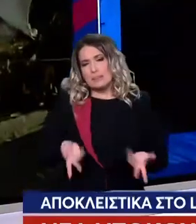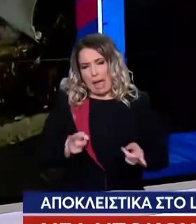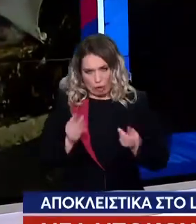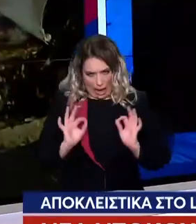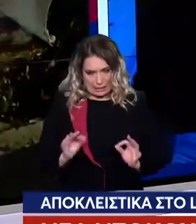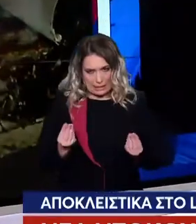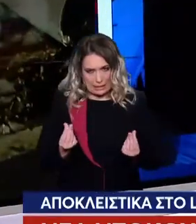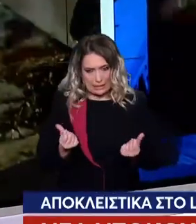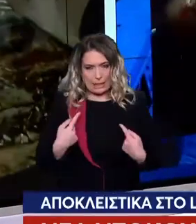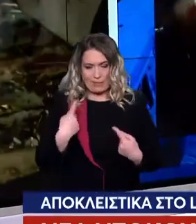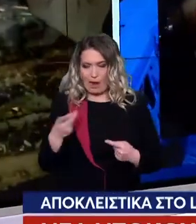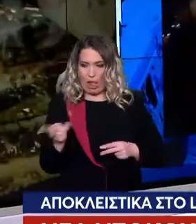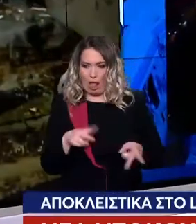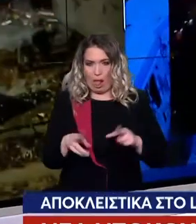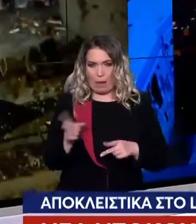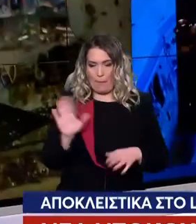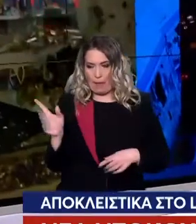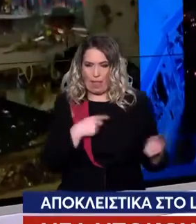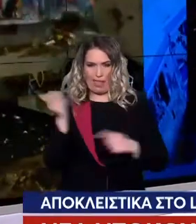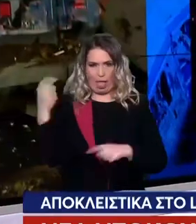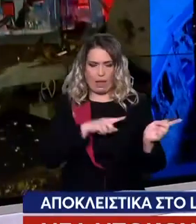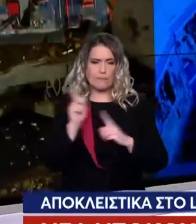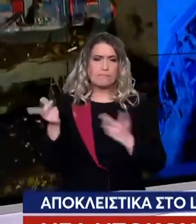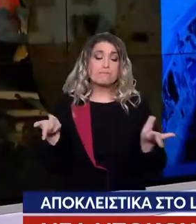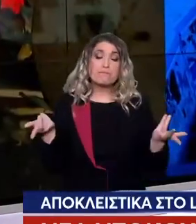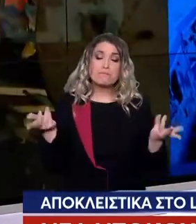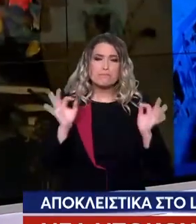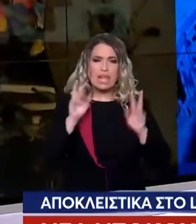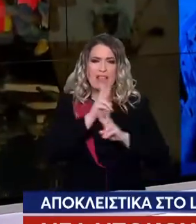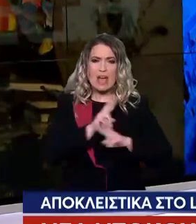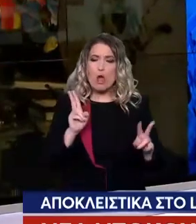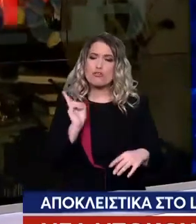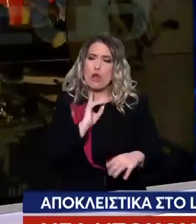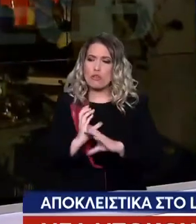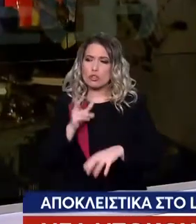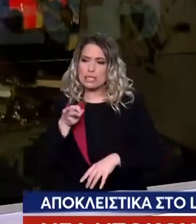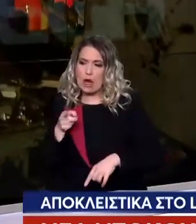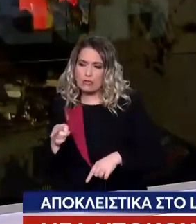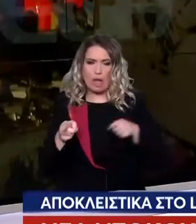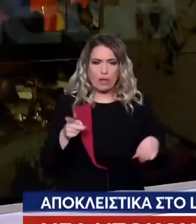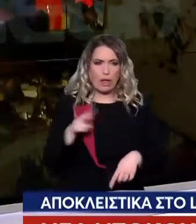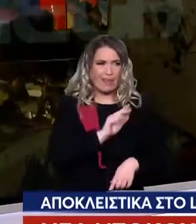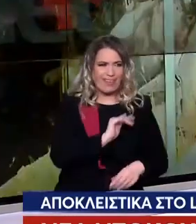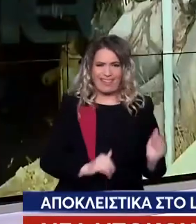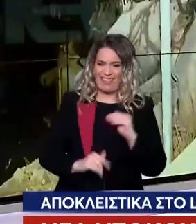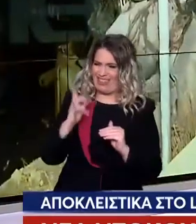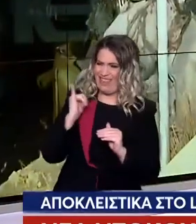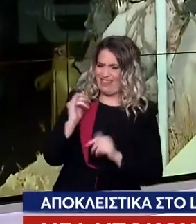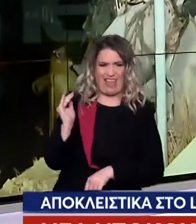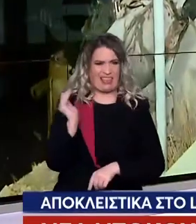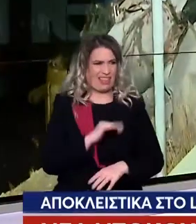συμπεριφοράς ε με όλο αυτό θα το κρίνει ο καθένας το δεύτερο το πιο σοκαριστικό όμως είναι αυτό του